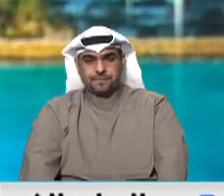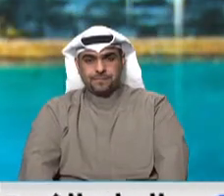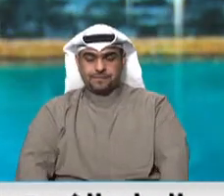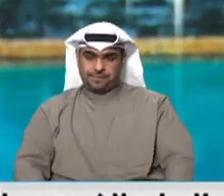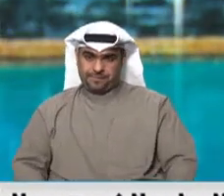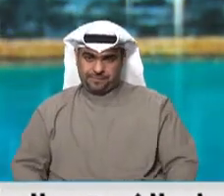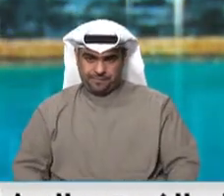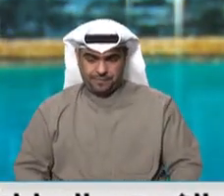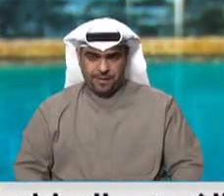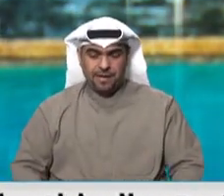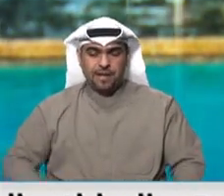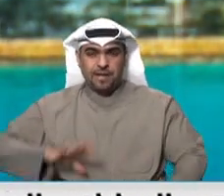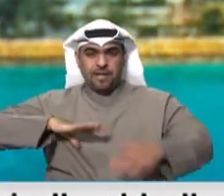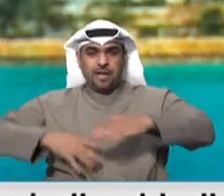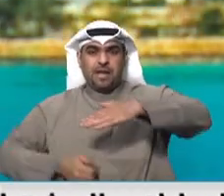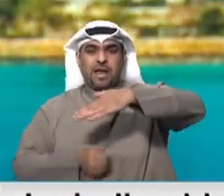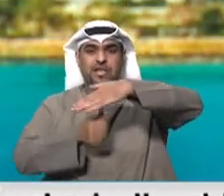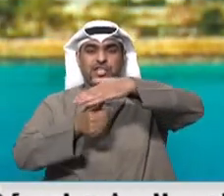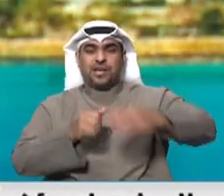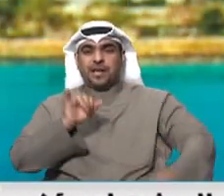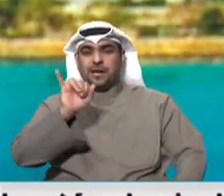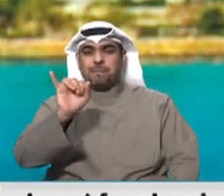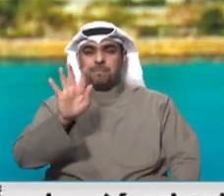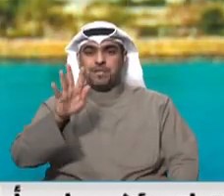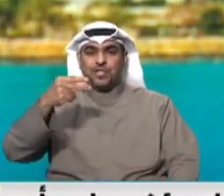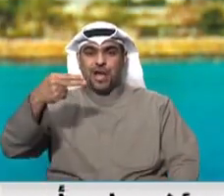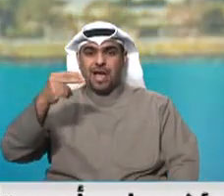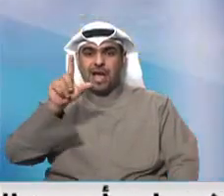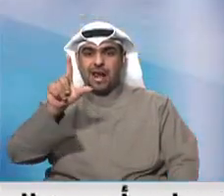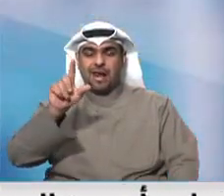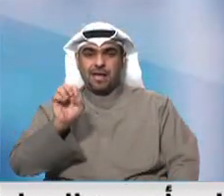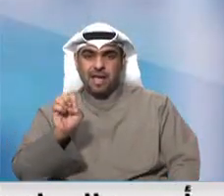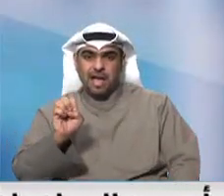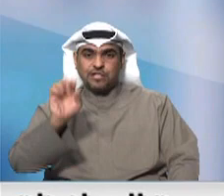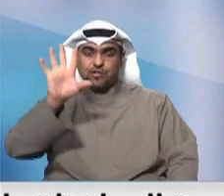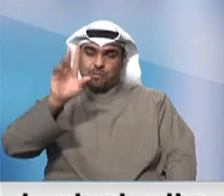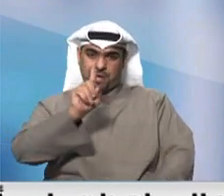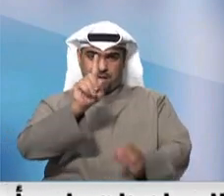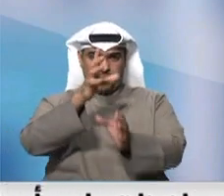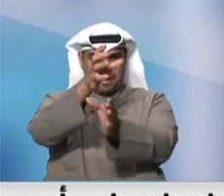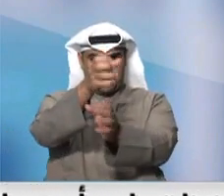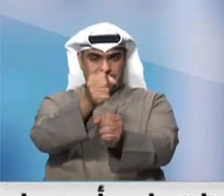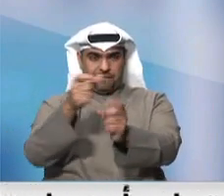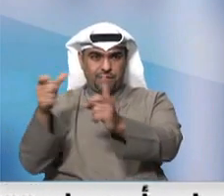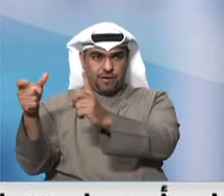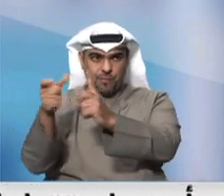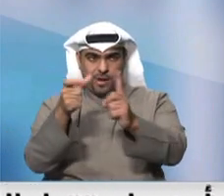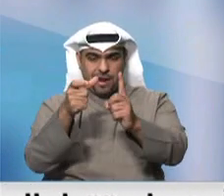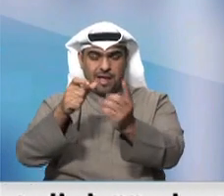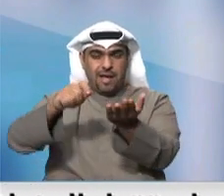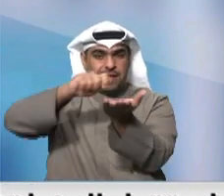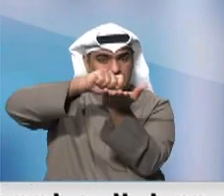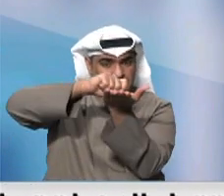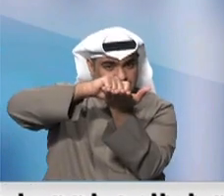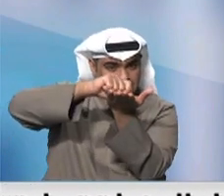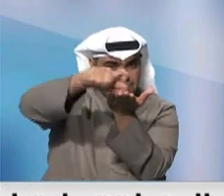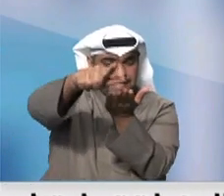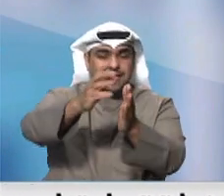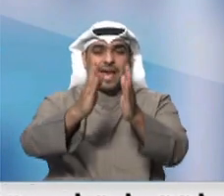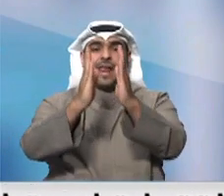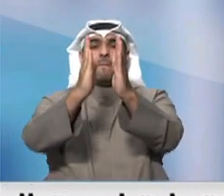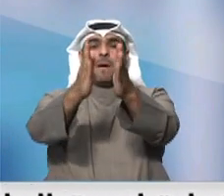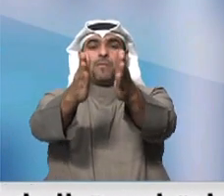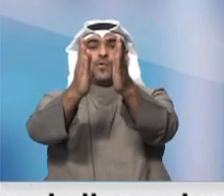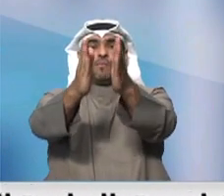بعث حضره صاحب السمو امير البلاد الشيخ مشعل الاحمد الجابر الصباح حفظه الله ورعا ببقيه تهنئه الى